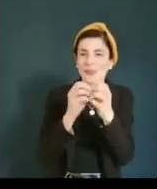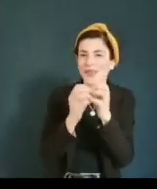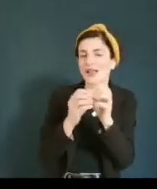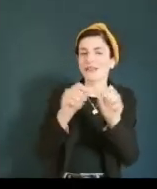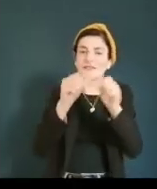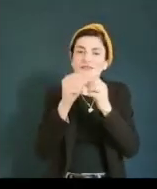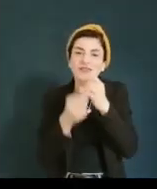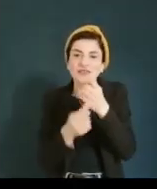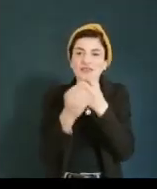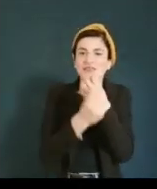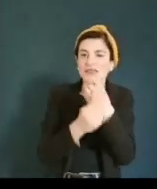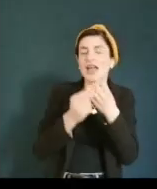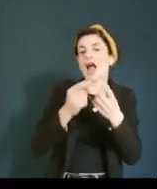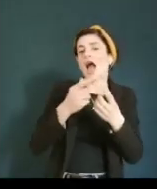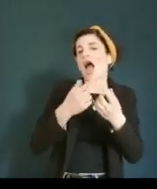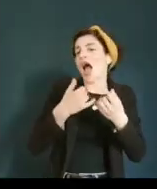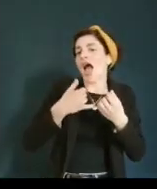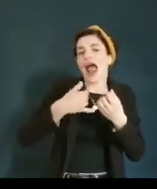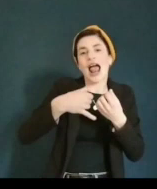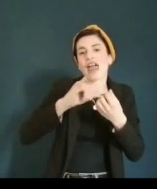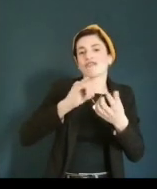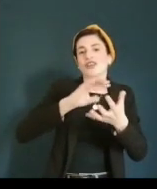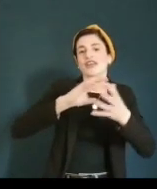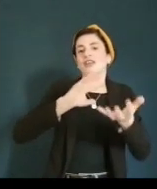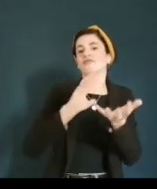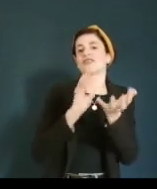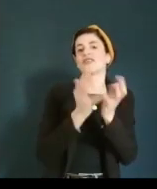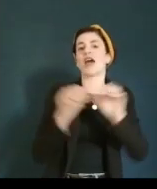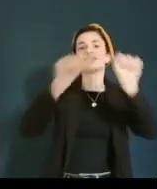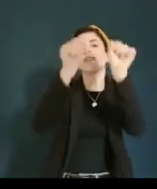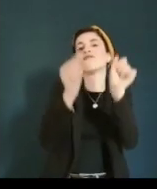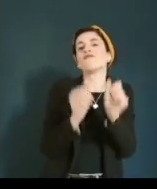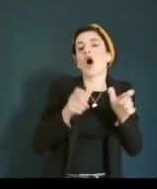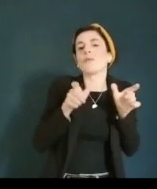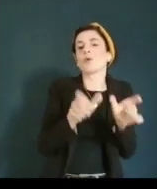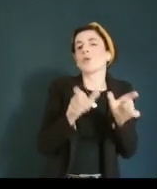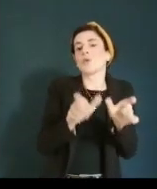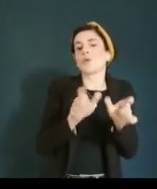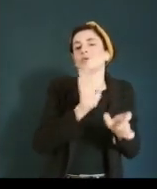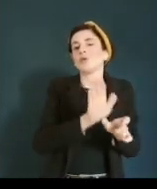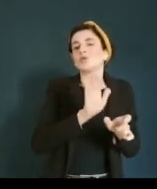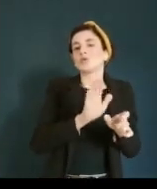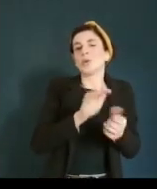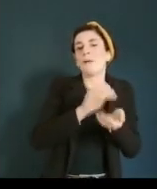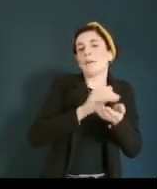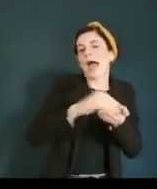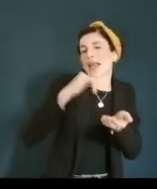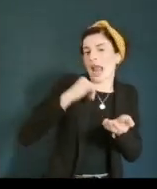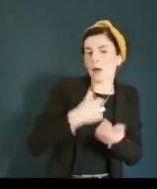di piega, così da potergli dare la forma finale appunto caratteristica del pane di